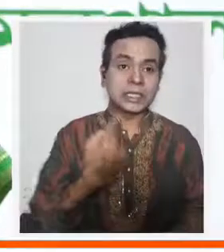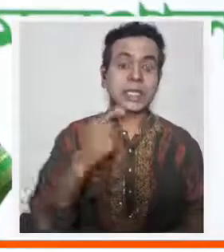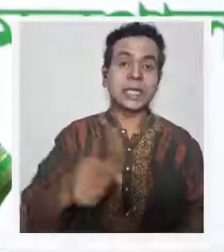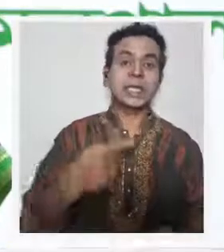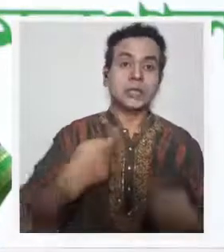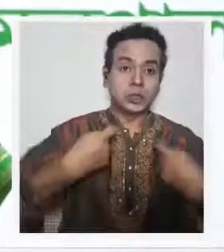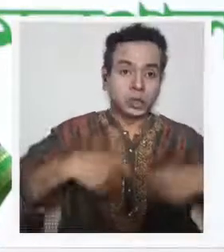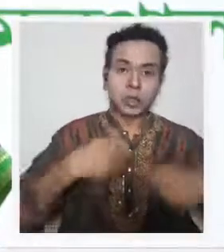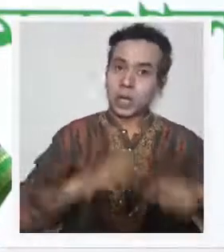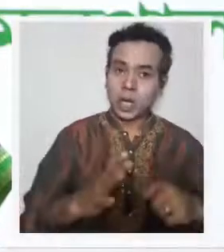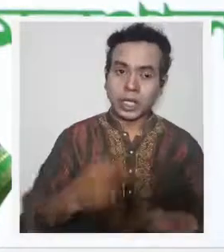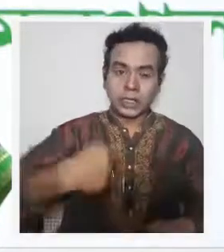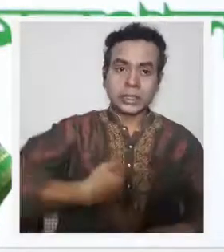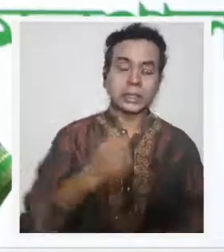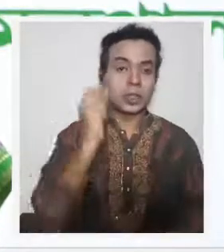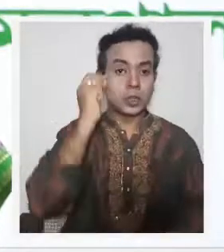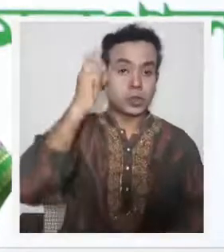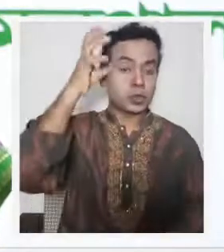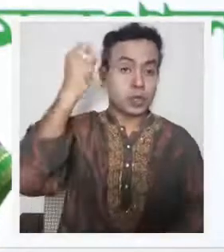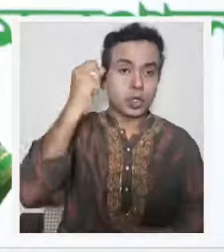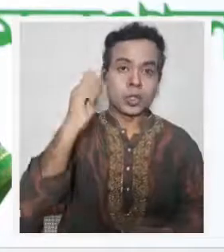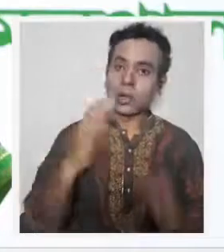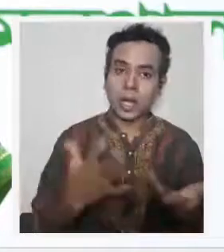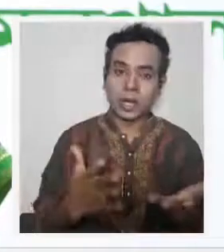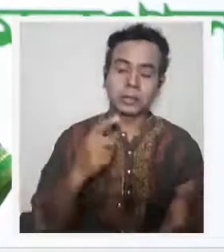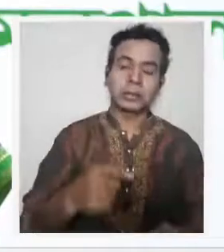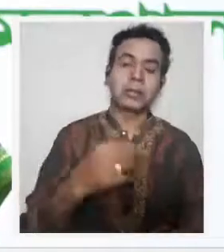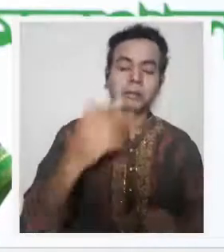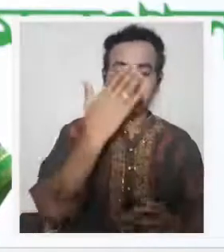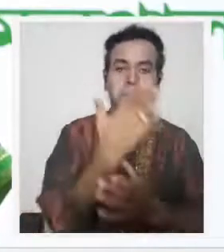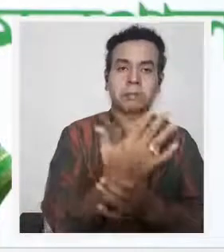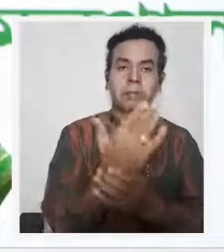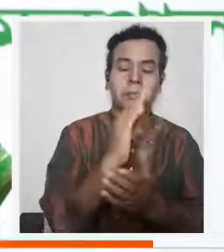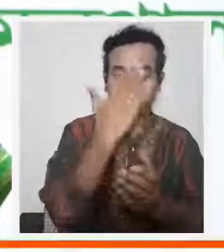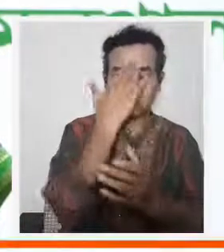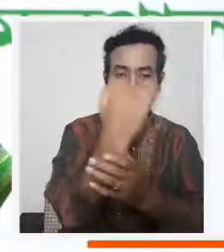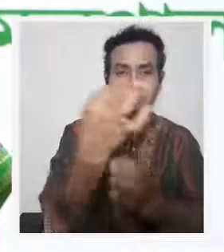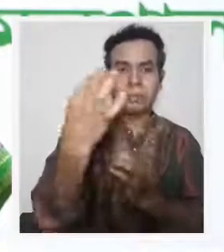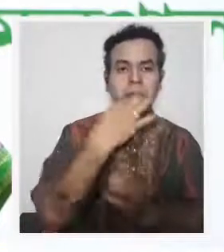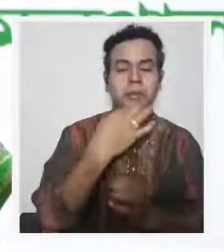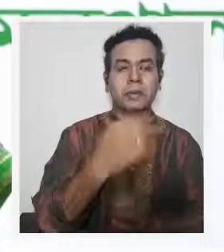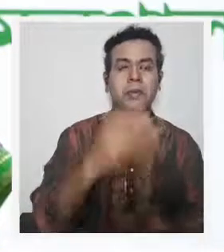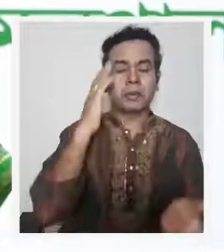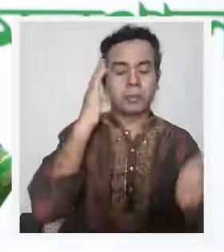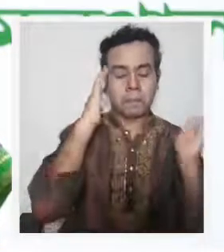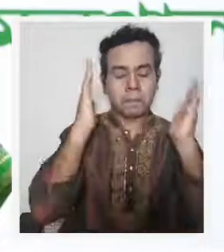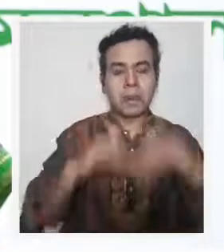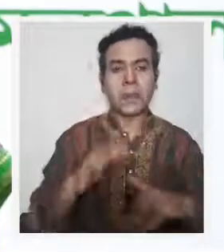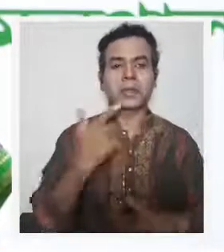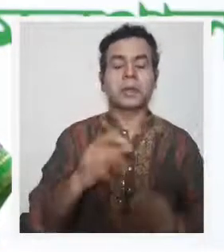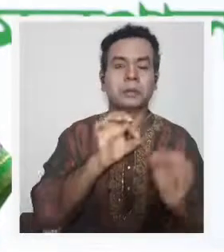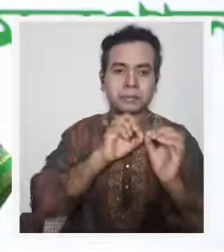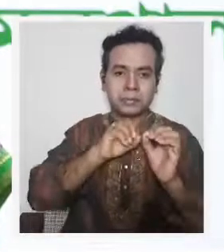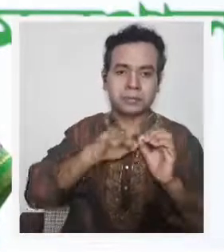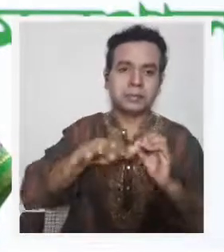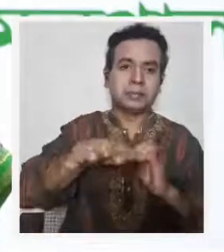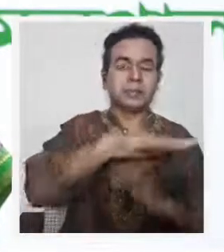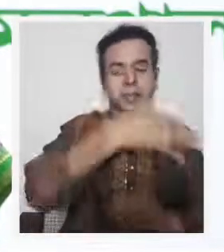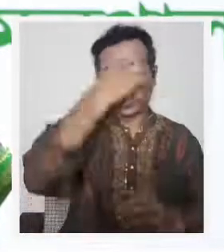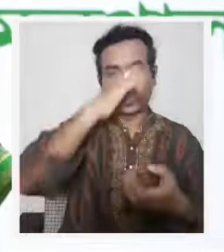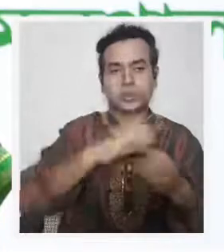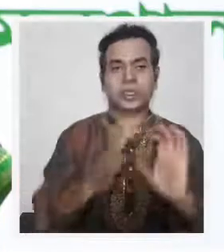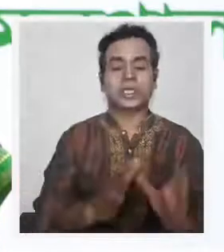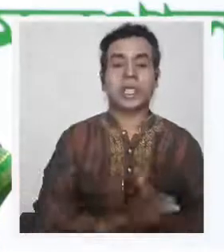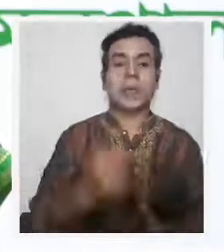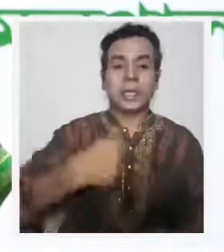যেন সচেতন হই। এই সচেতনতার কোনো বিকল্প নেই। প্রত্যেকটি ক্ষেত্রে আমরা প্রতিনিয়ত যে স্বাস্থ্য নিয়মগুলো বলি এগুলো